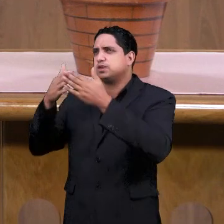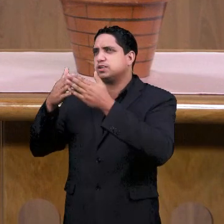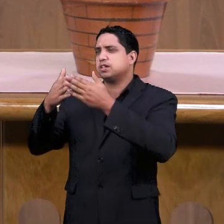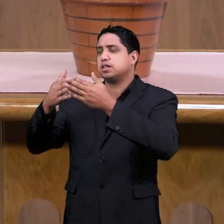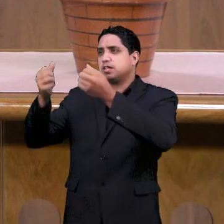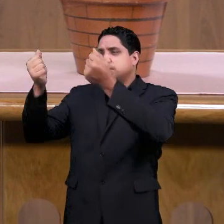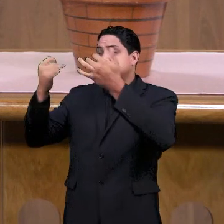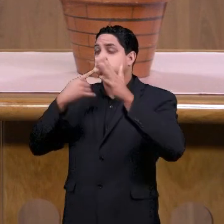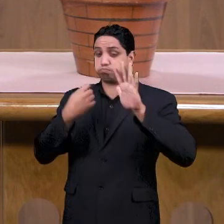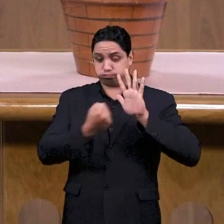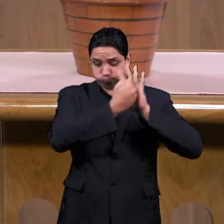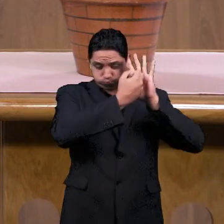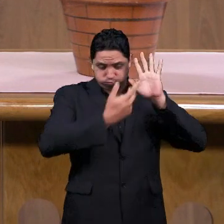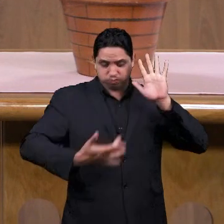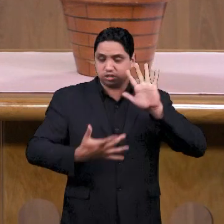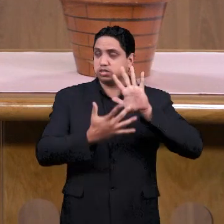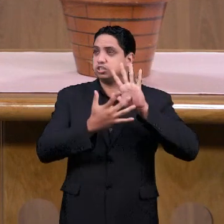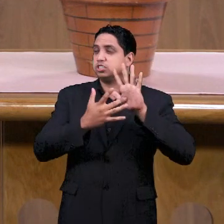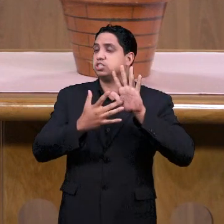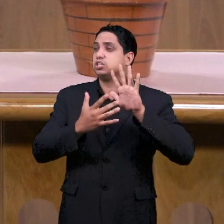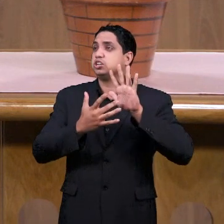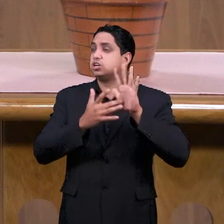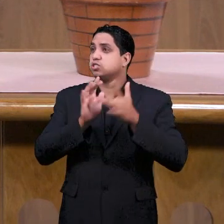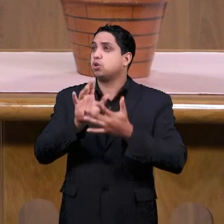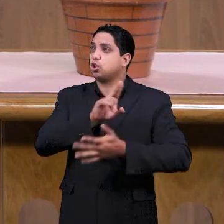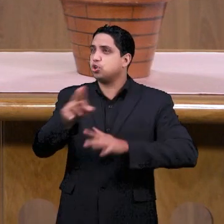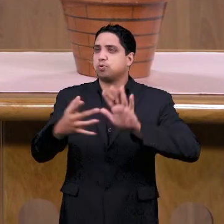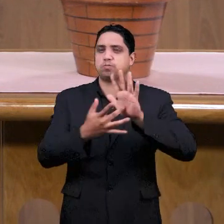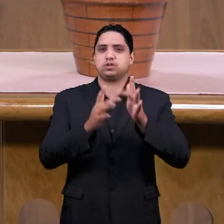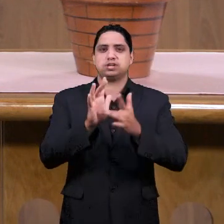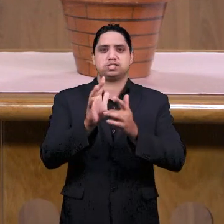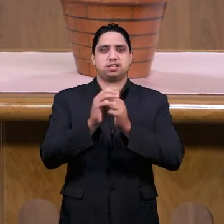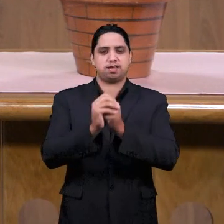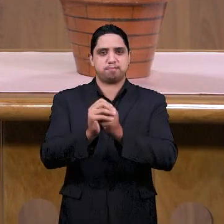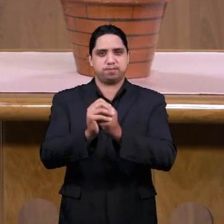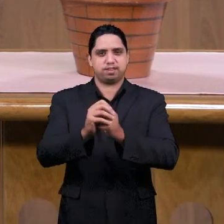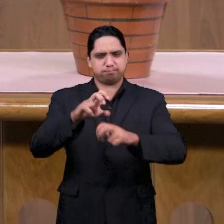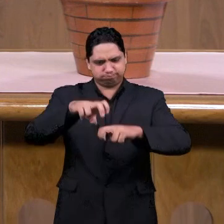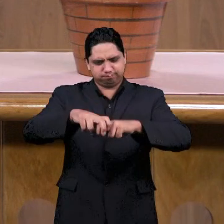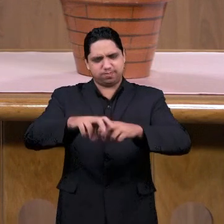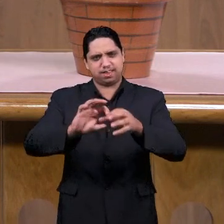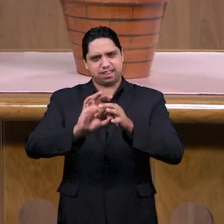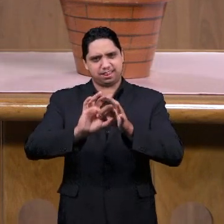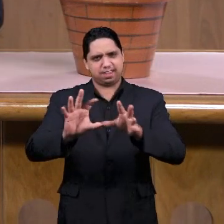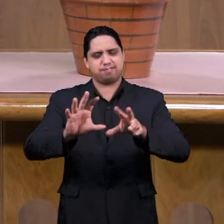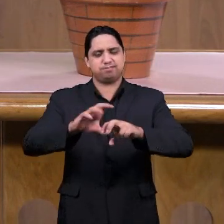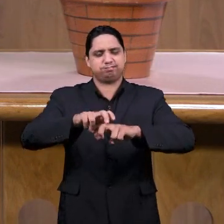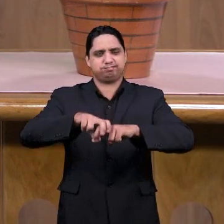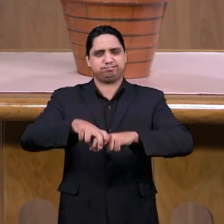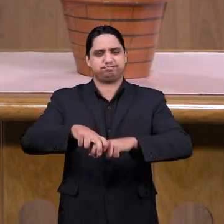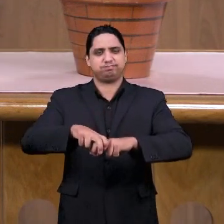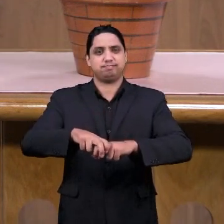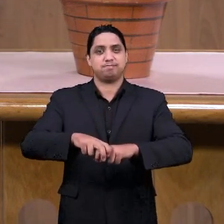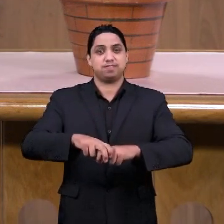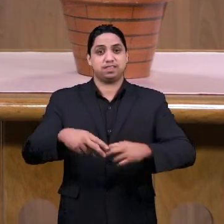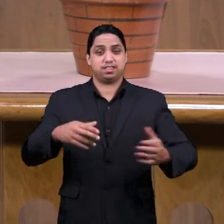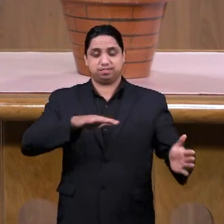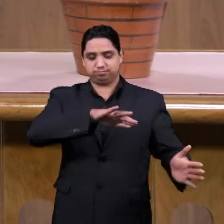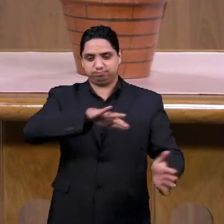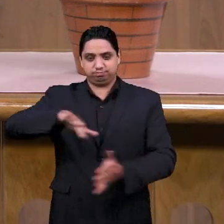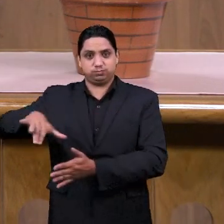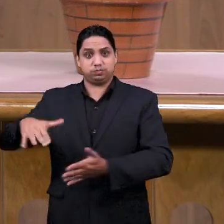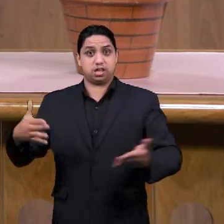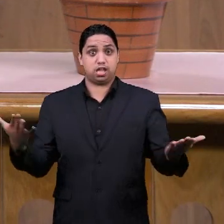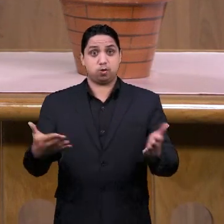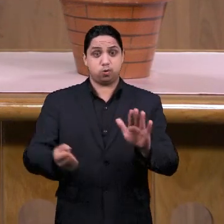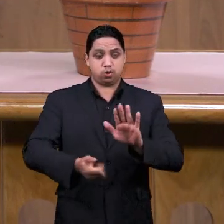в каждом из нас. Покрой нас кровью Иисуса, мы молимся во имя Иисуса. Аминь. Можете присаживаться. Мы прославим